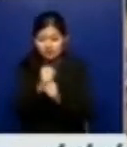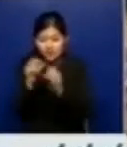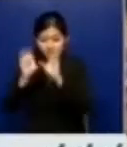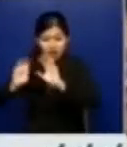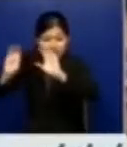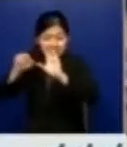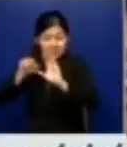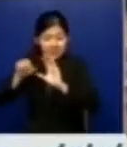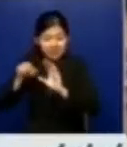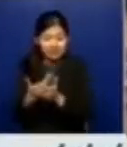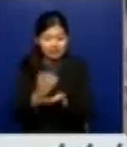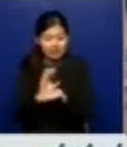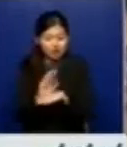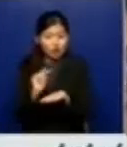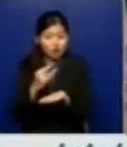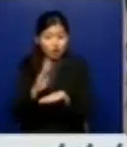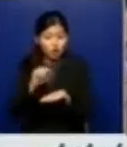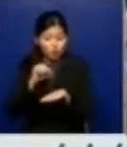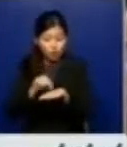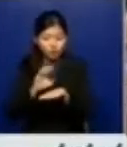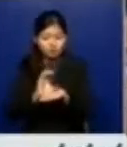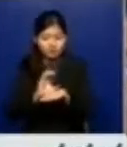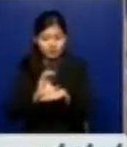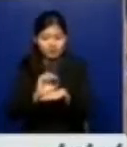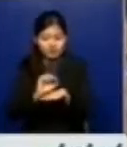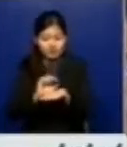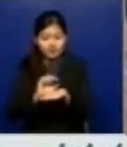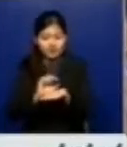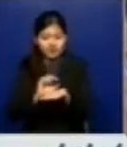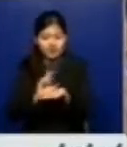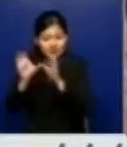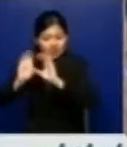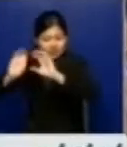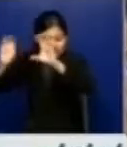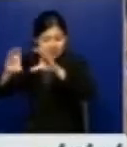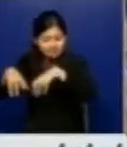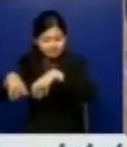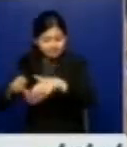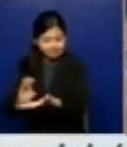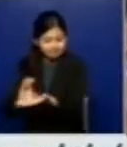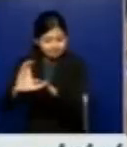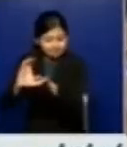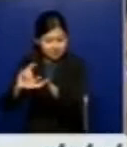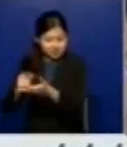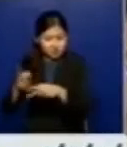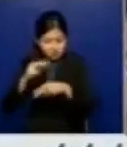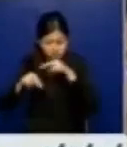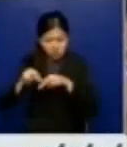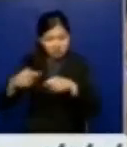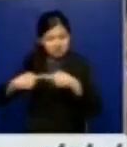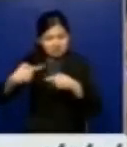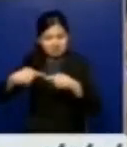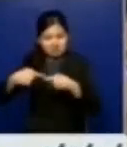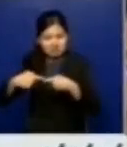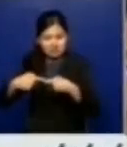งบประมาณตัวนี้เนี่ยนะครับจริงๆแล้วเนี่ยนะครับร่างตั้งไว้ค่อนข้างมากแต่ตรวจสอบยากส่วนใหญ่ดูเป็น